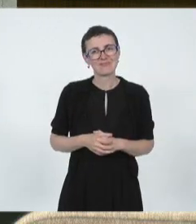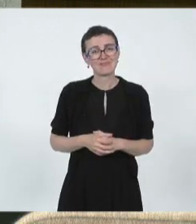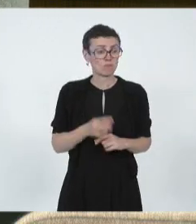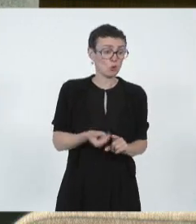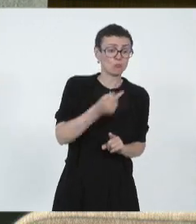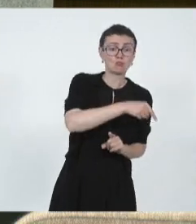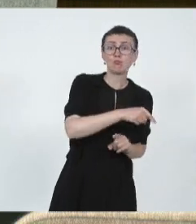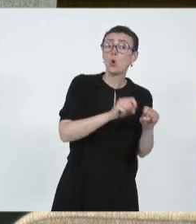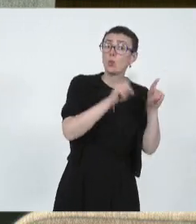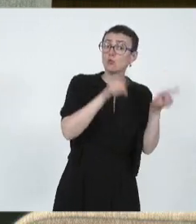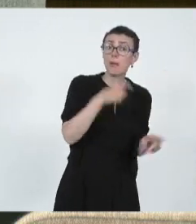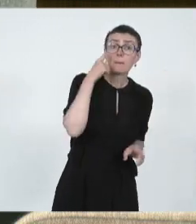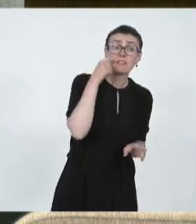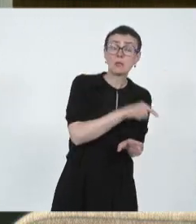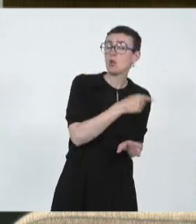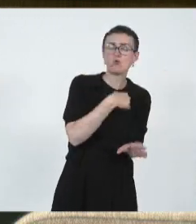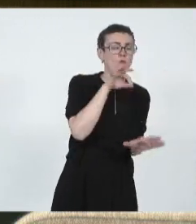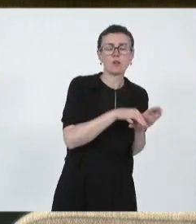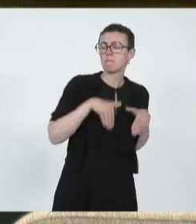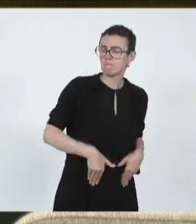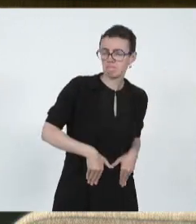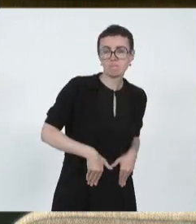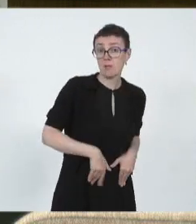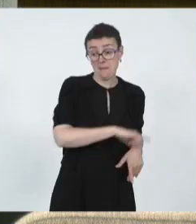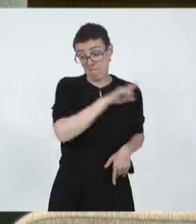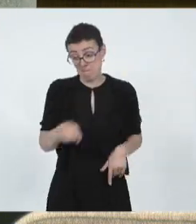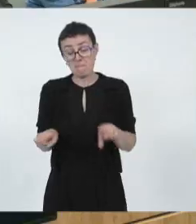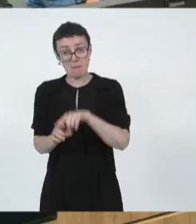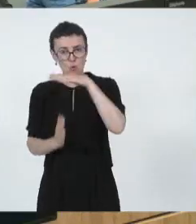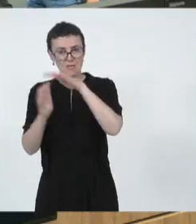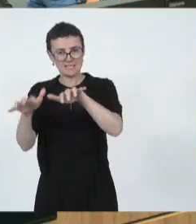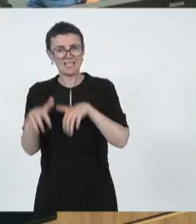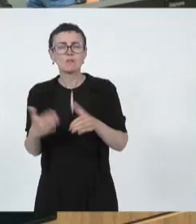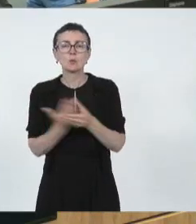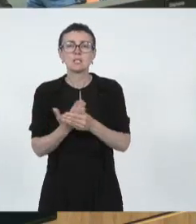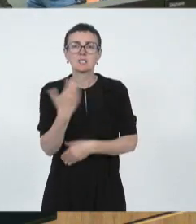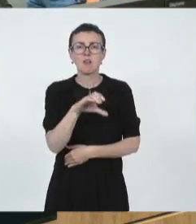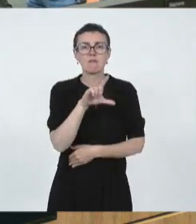primitif, nous nous abstiendrons sur les délibérations 128 et 131. Je vous remercie pour votre écoute.